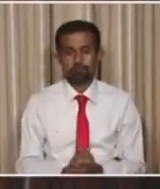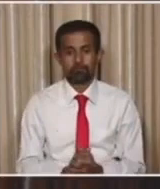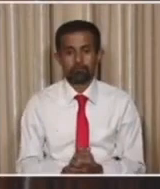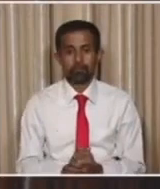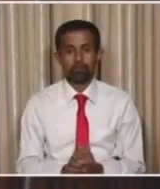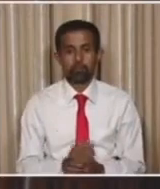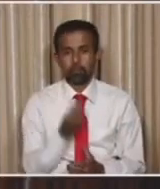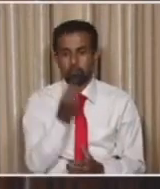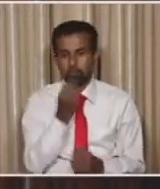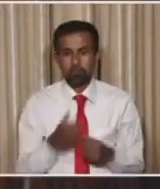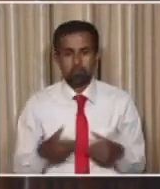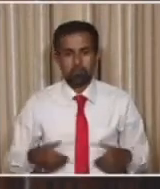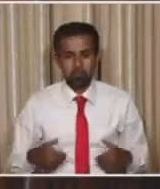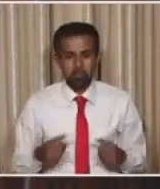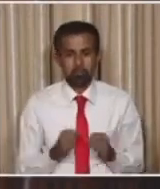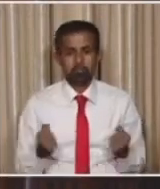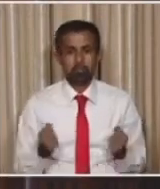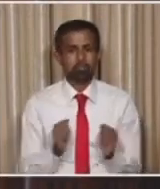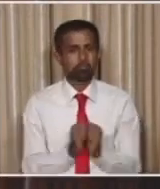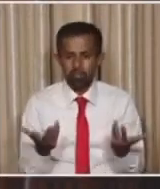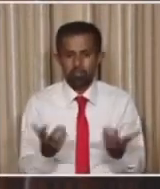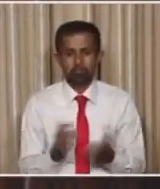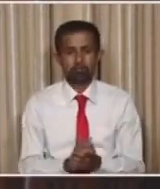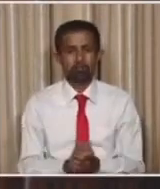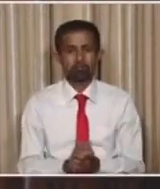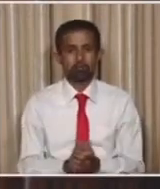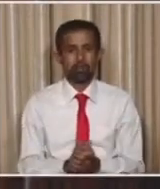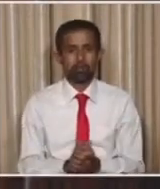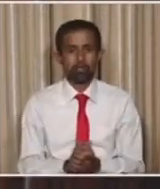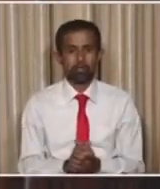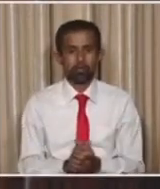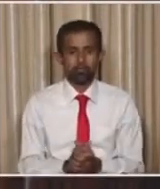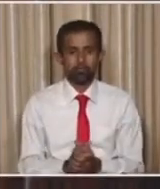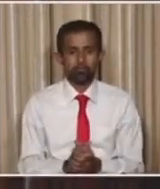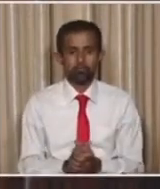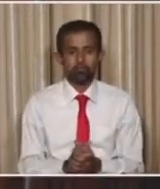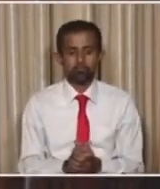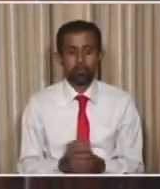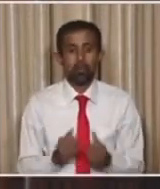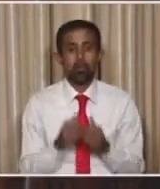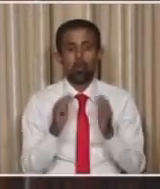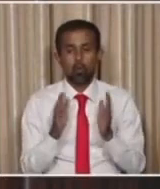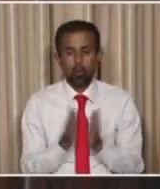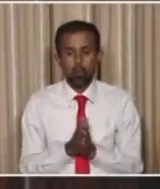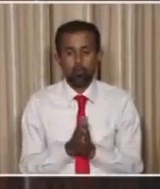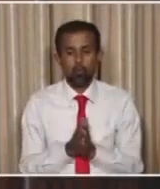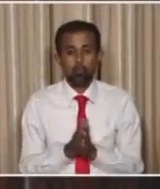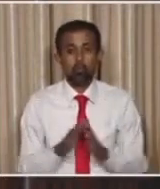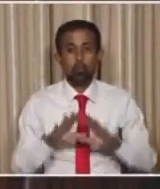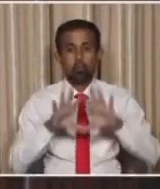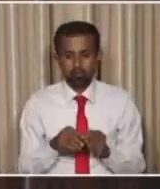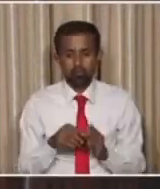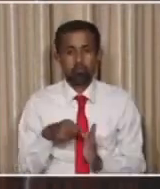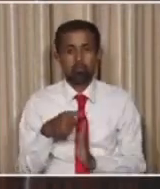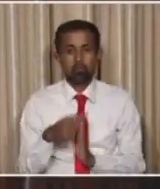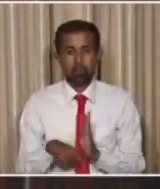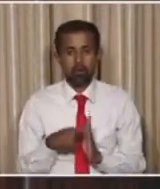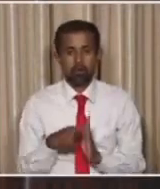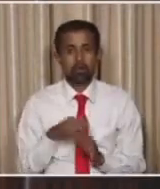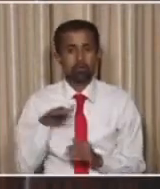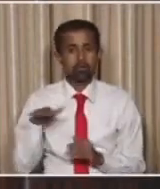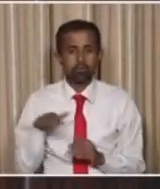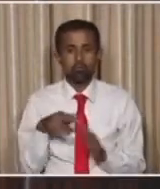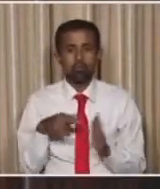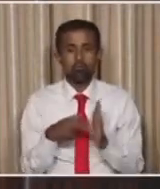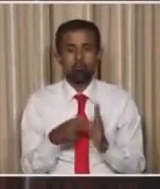මන්ද පෝෂණය, විරැකියාව, තරුණ අසහනය මේ සියල්ල පොදියක් විදිහට මේ රටේ සමාජ